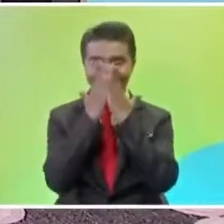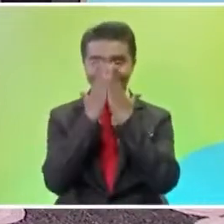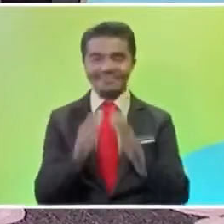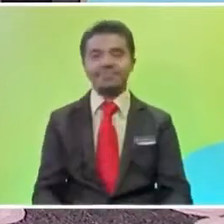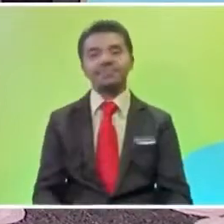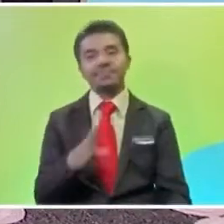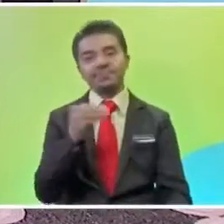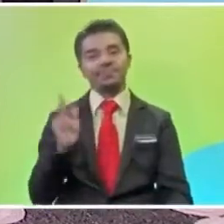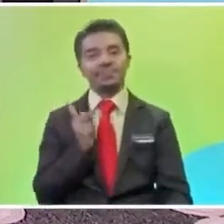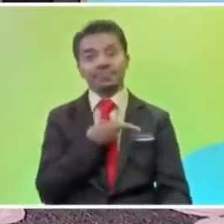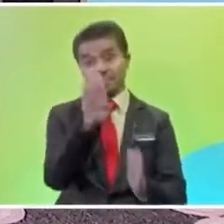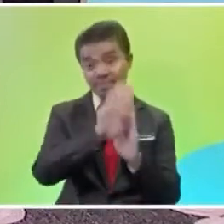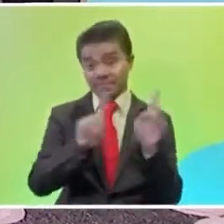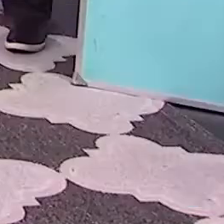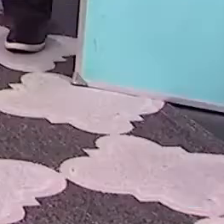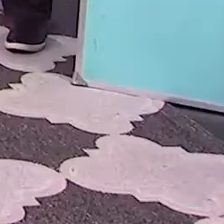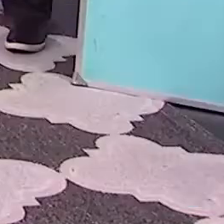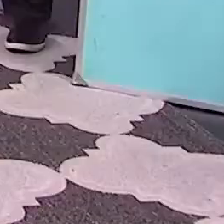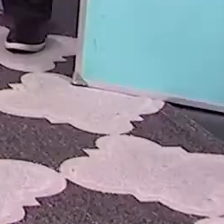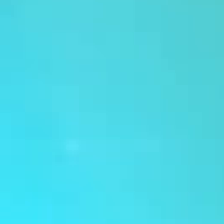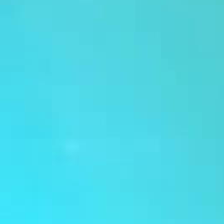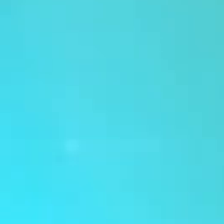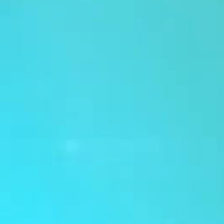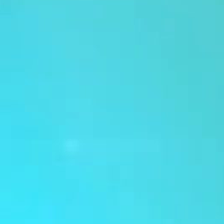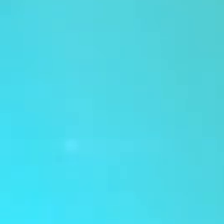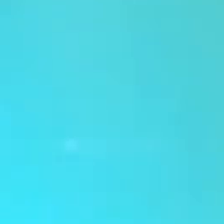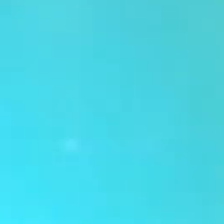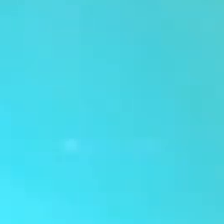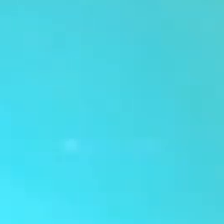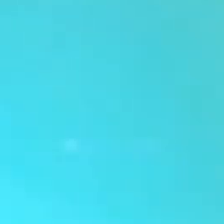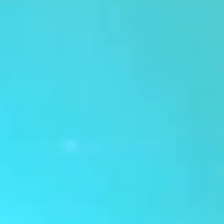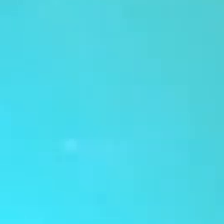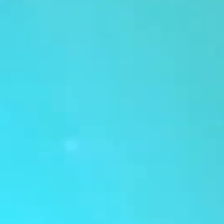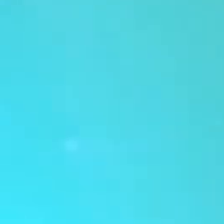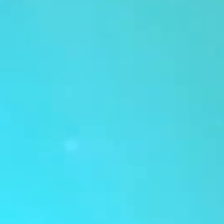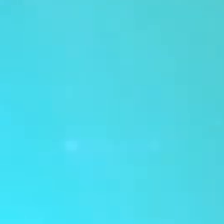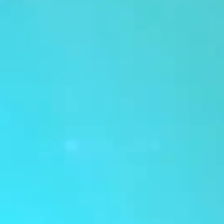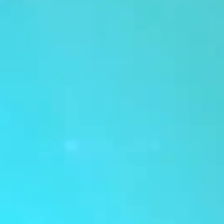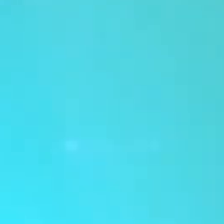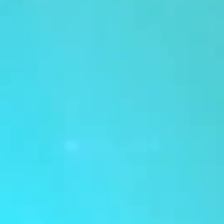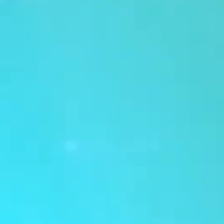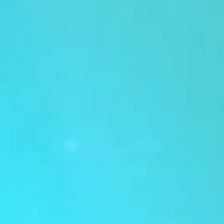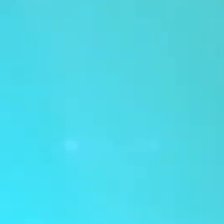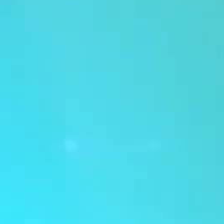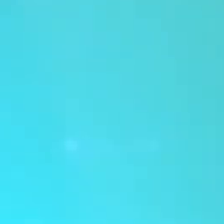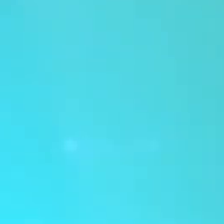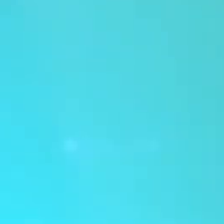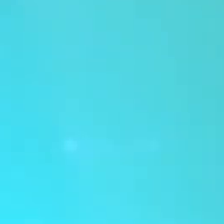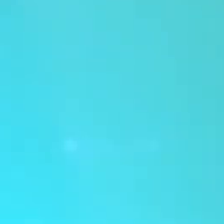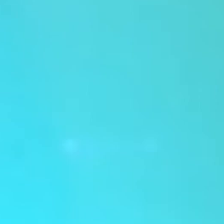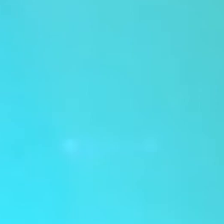kita juga bersama dengan seorang juru Bastian kita persilahkan Adli Tengah dari SMK Ibrahim